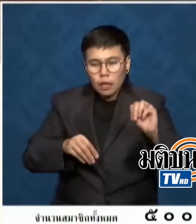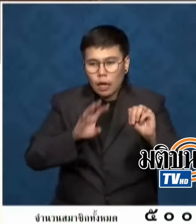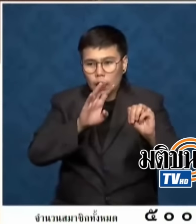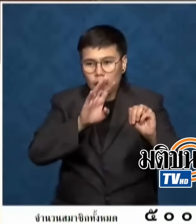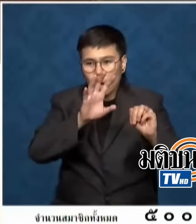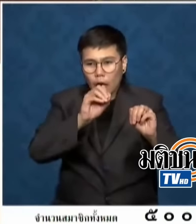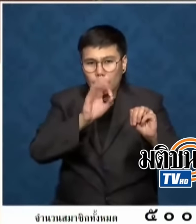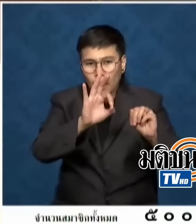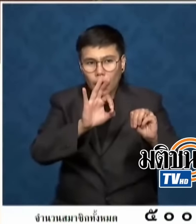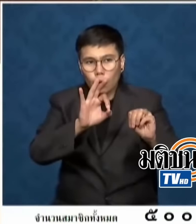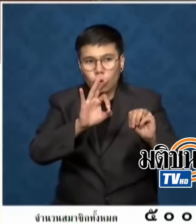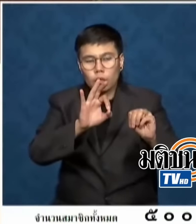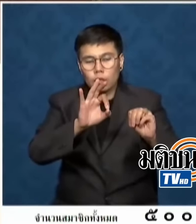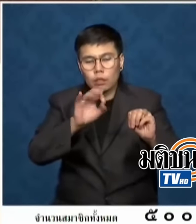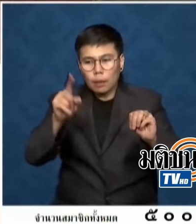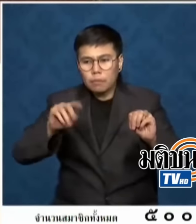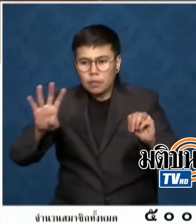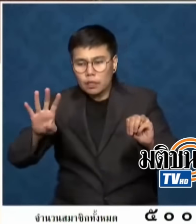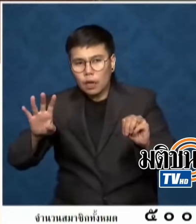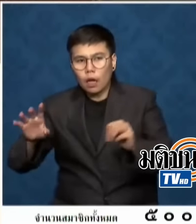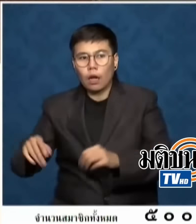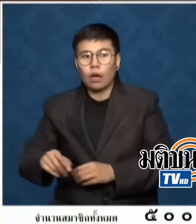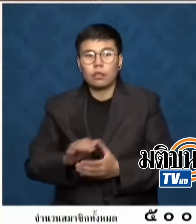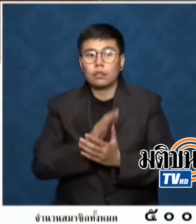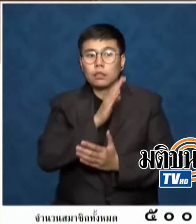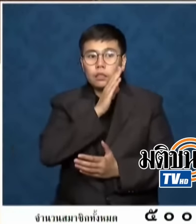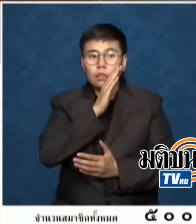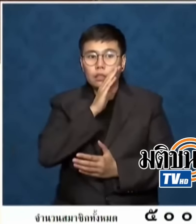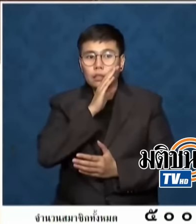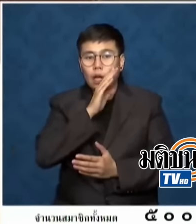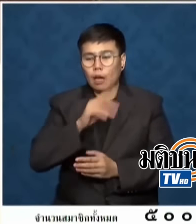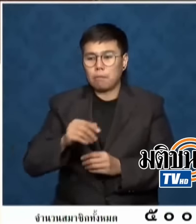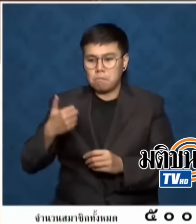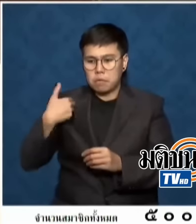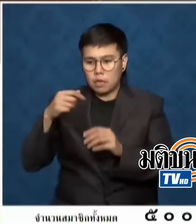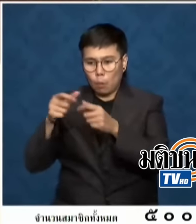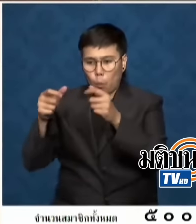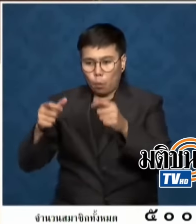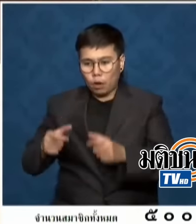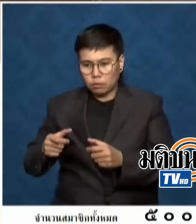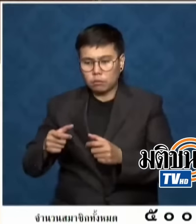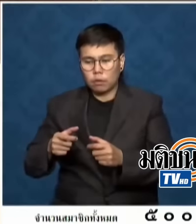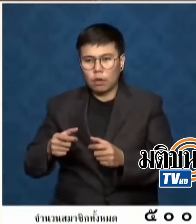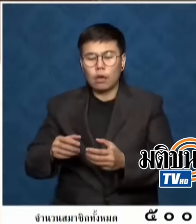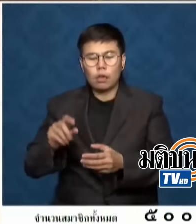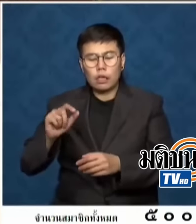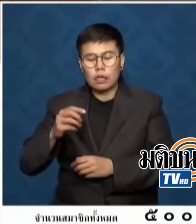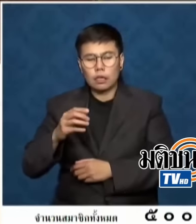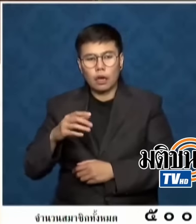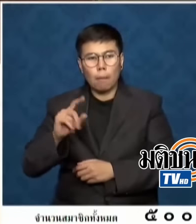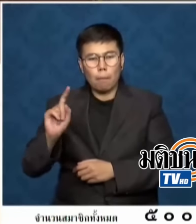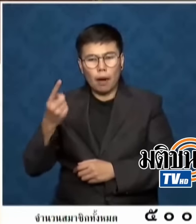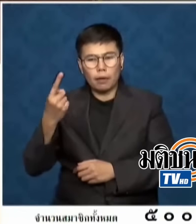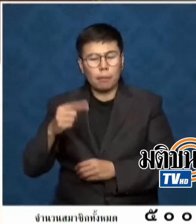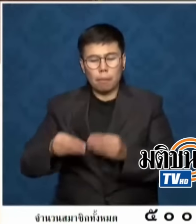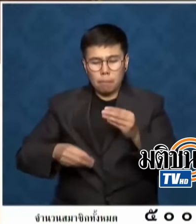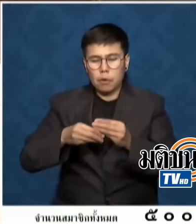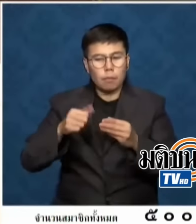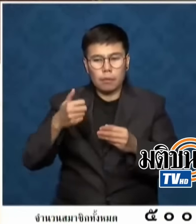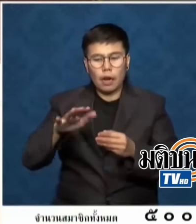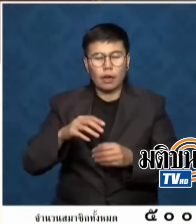ในเอกสารนี้นะครับนอกเหนือจากเอกสารมากไม่ได้นะครับเพราะว่ามันเป็นวาระสองแล้วนะครับก็ทำความเข้าใจกับท่านน